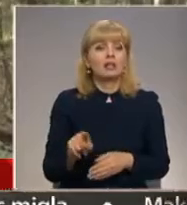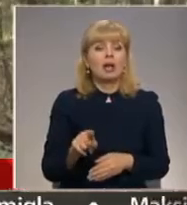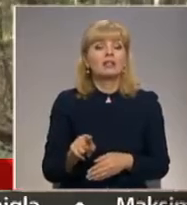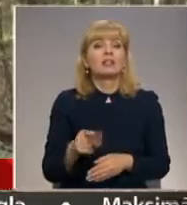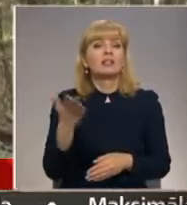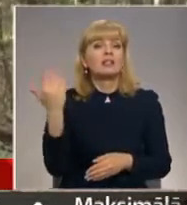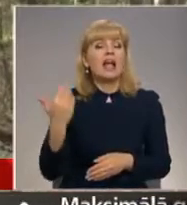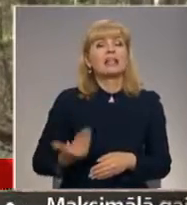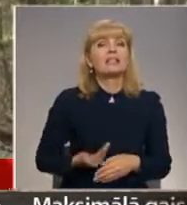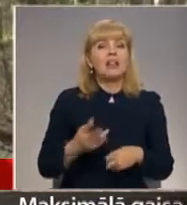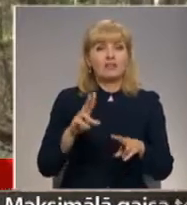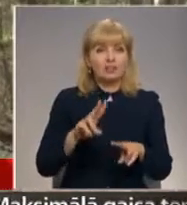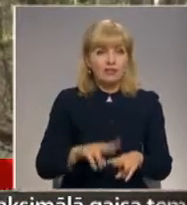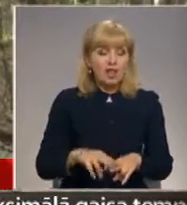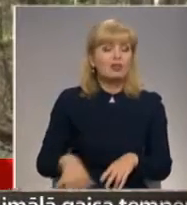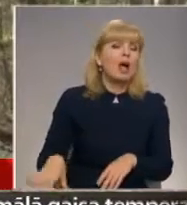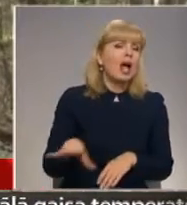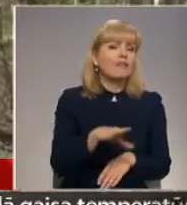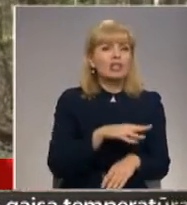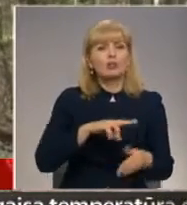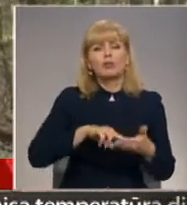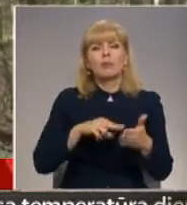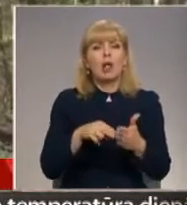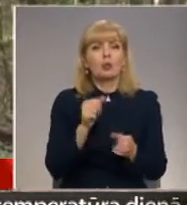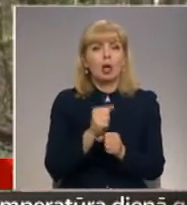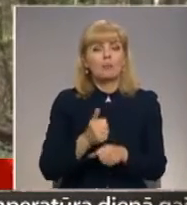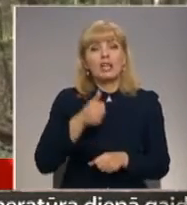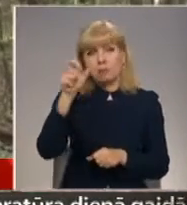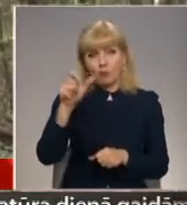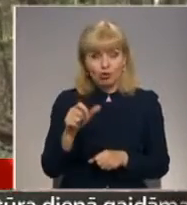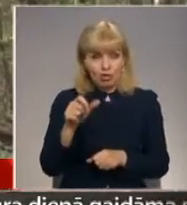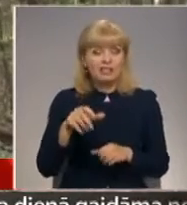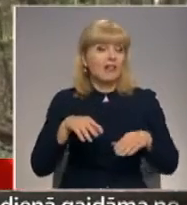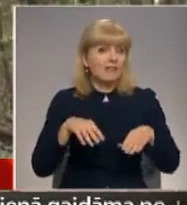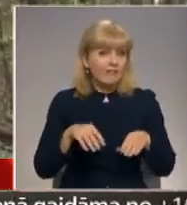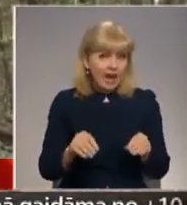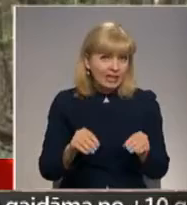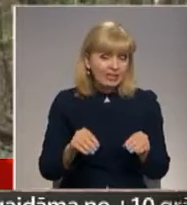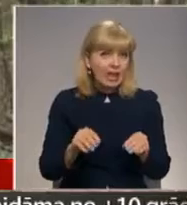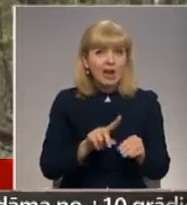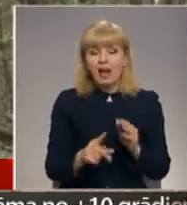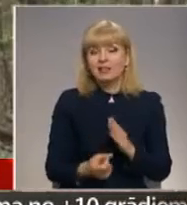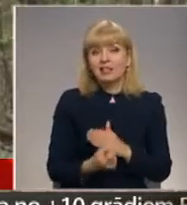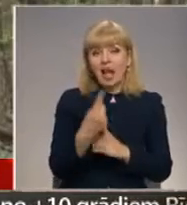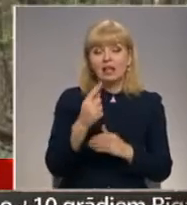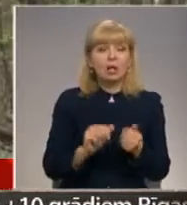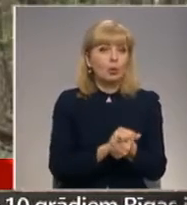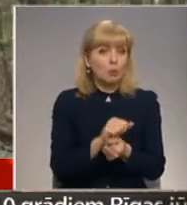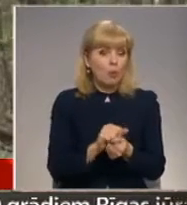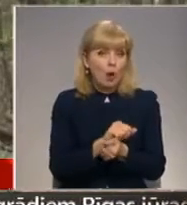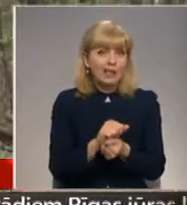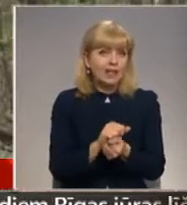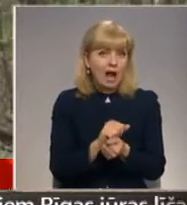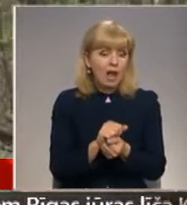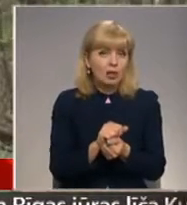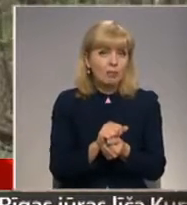vieta. Bet, ja, teiksim, šos te visus plānotos darbs īpašnieks spēja veikt tā, ka tas nerada bojājumu reljefam,